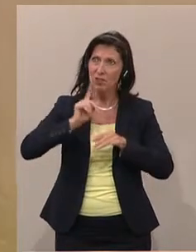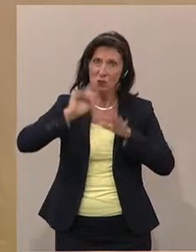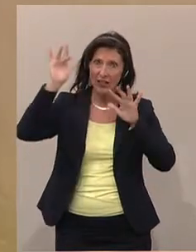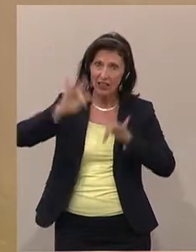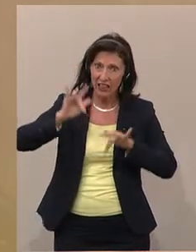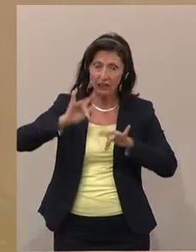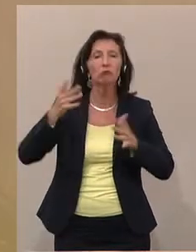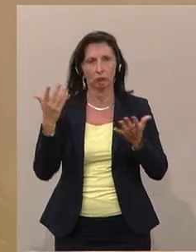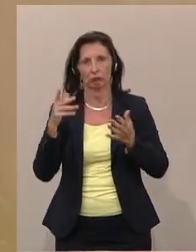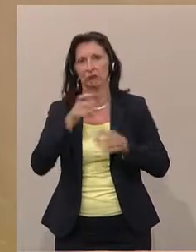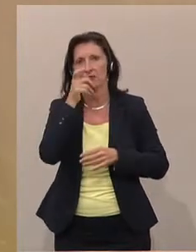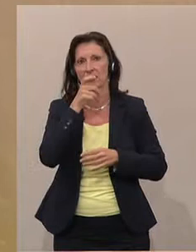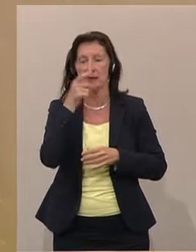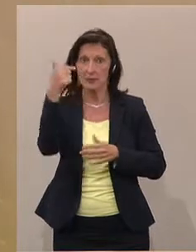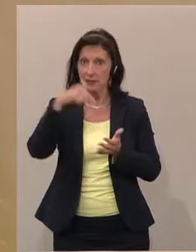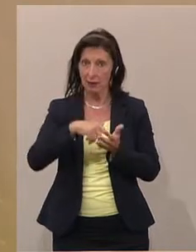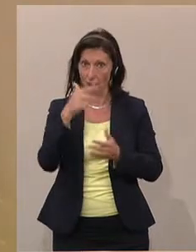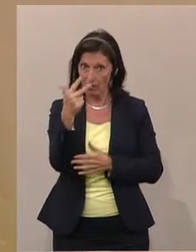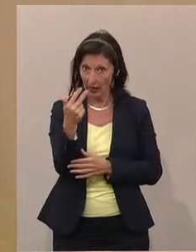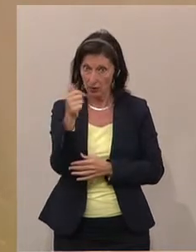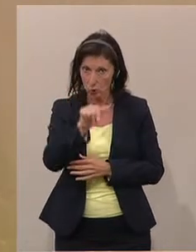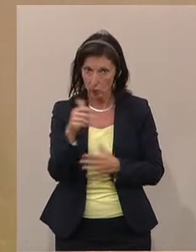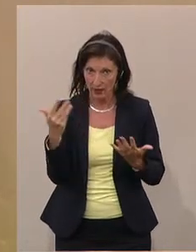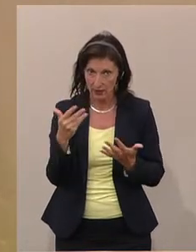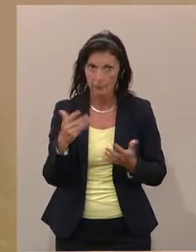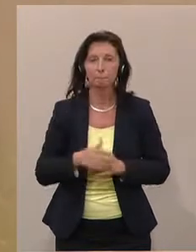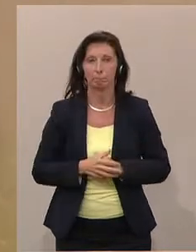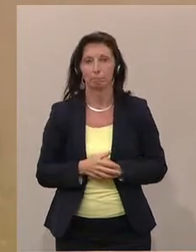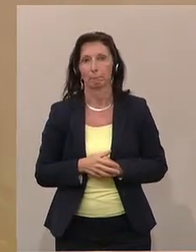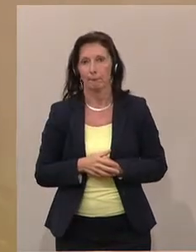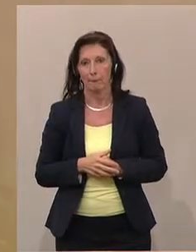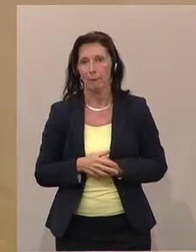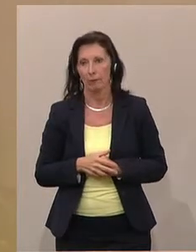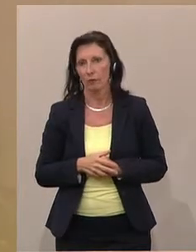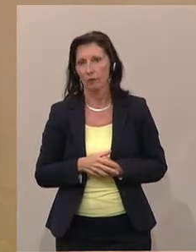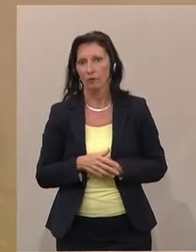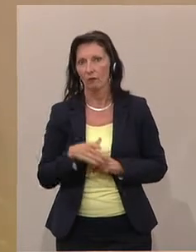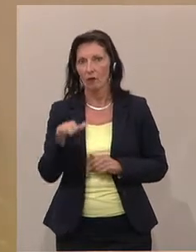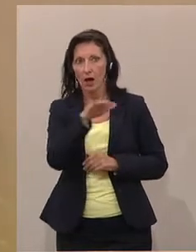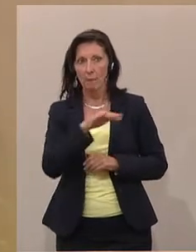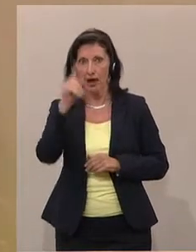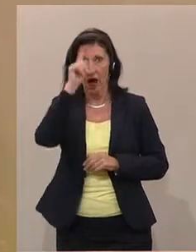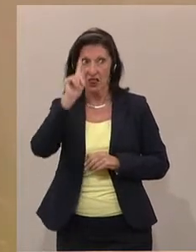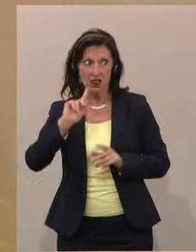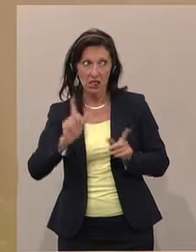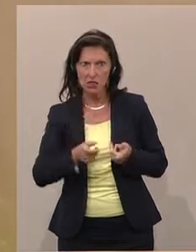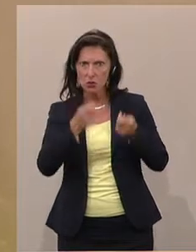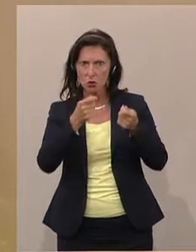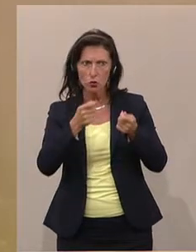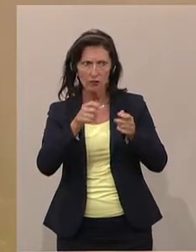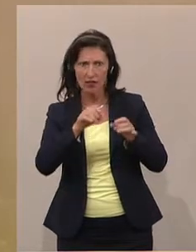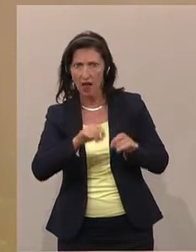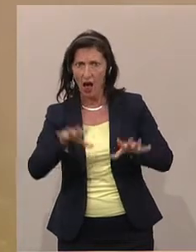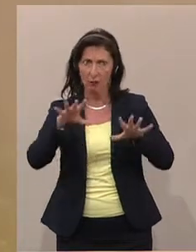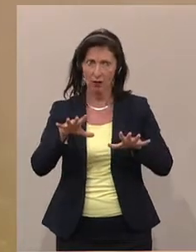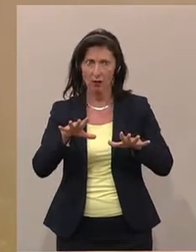versichert. 2003 ist dann die Versicherung eingestiegen in Ausfälle im Bereich der Tierhaltung, was eben auch passieren